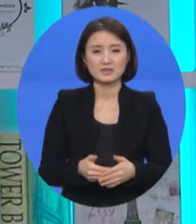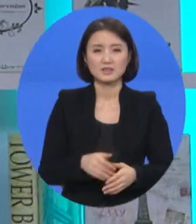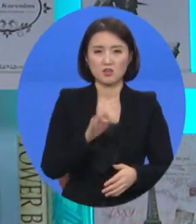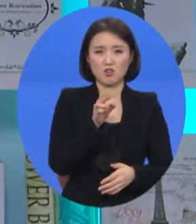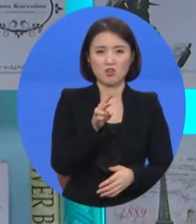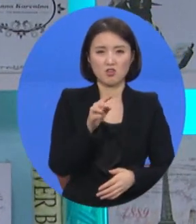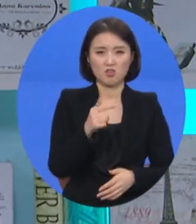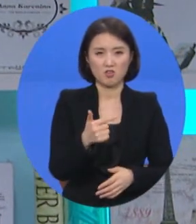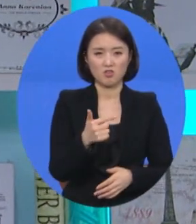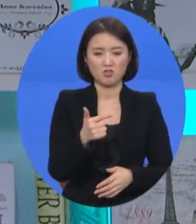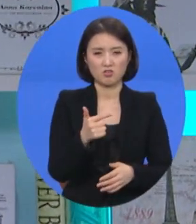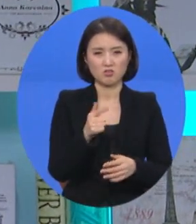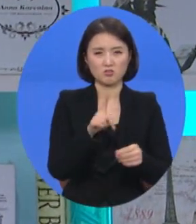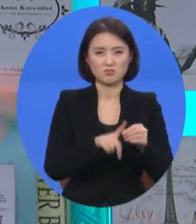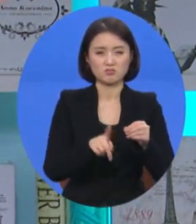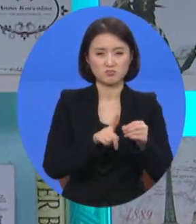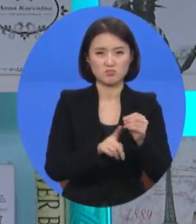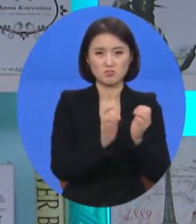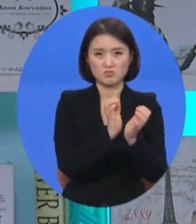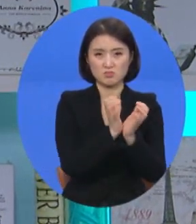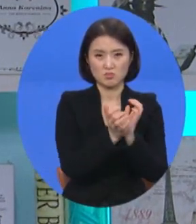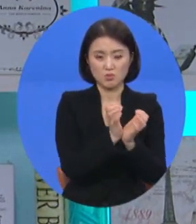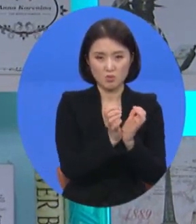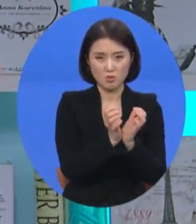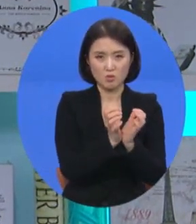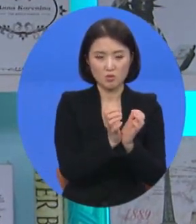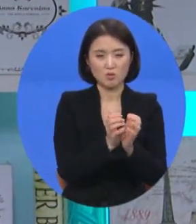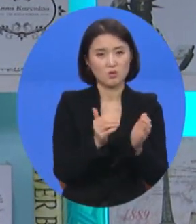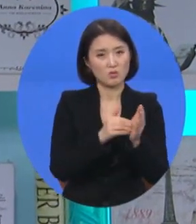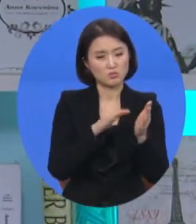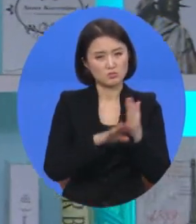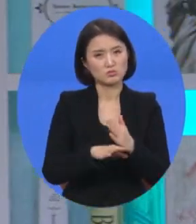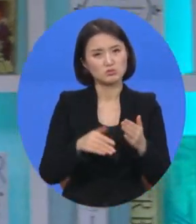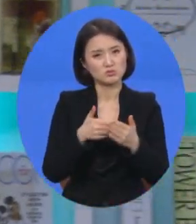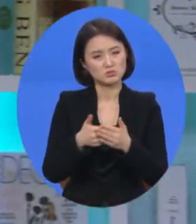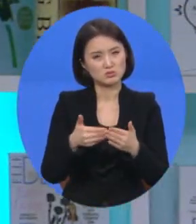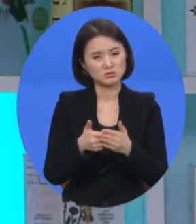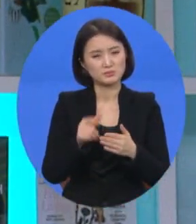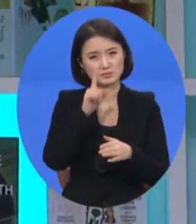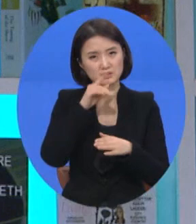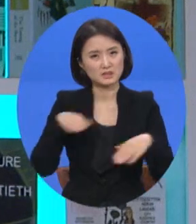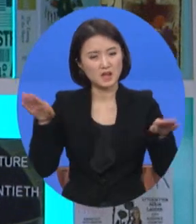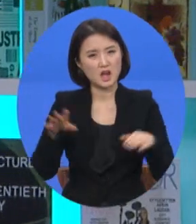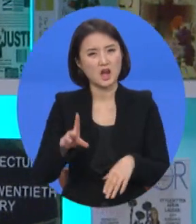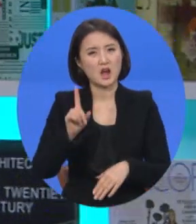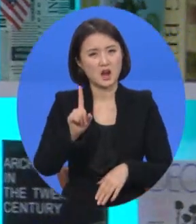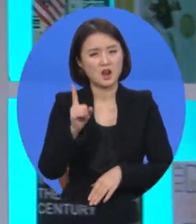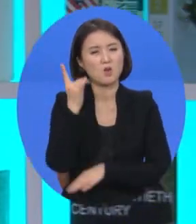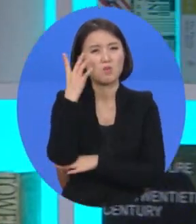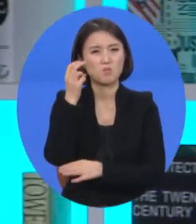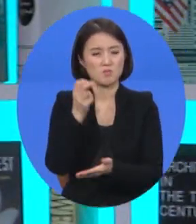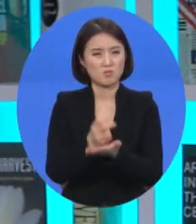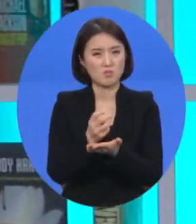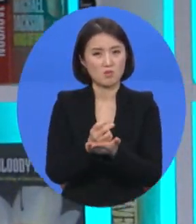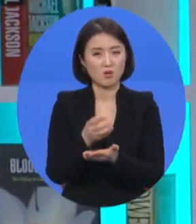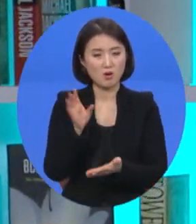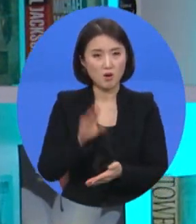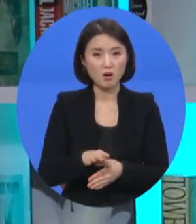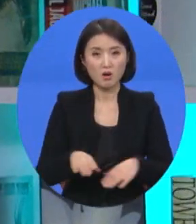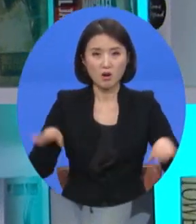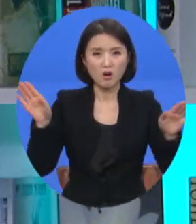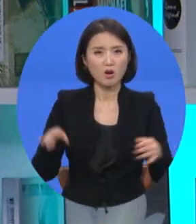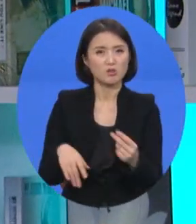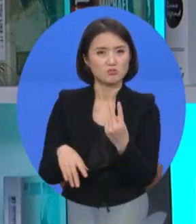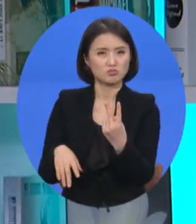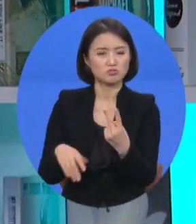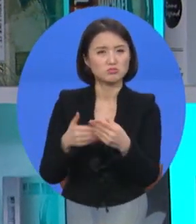나서 한 마리만 글입니다 근데 이 화가를 지금 두 마리를 그렸는데 한 마리의 백로 그러면 그것을 한자로 어떻게 써야 될까요